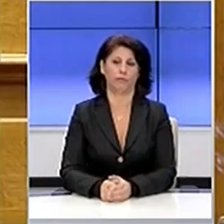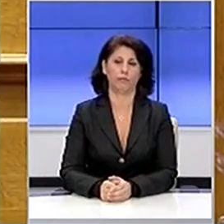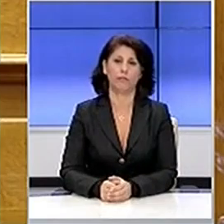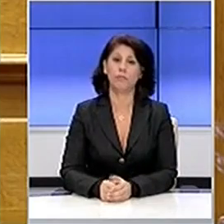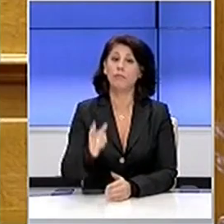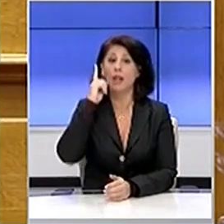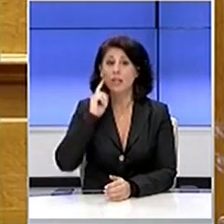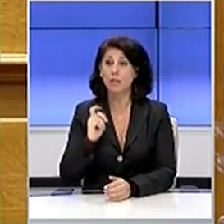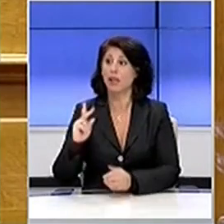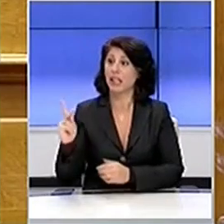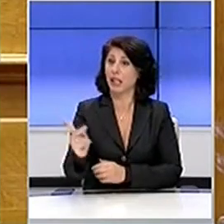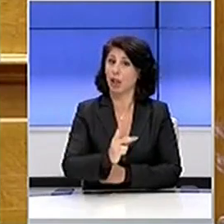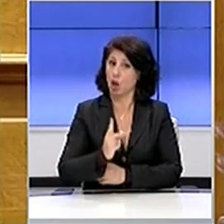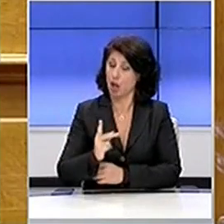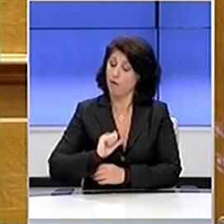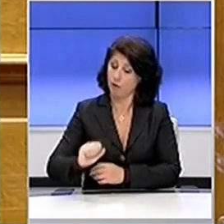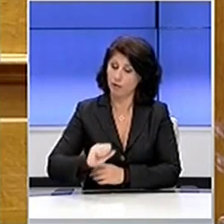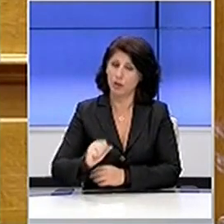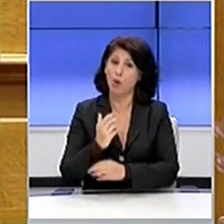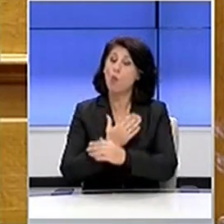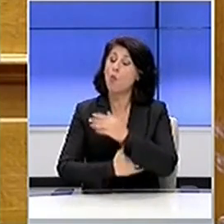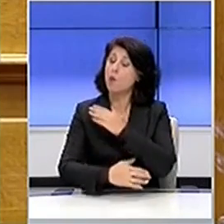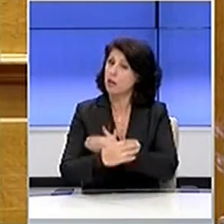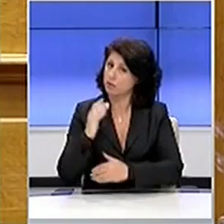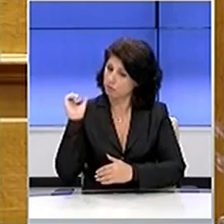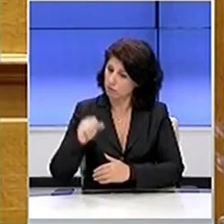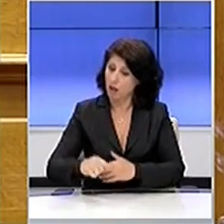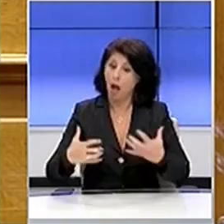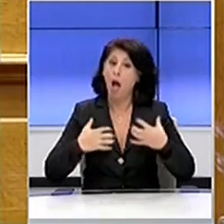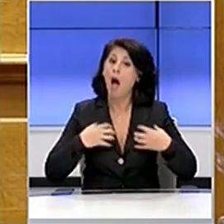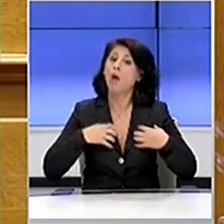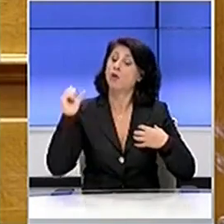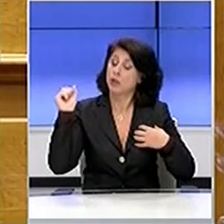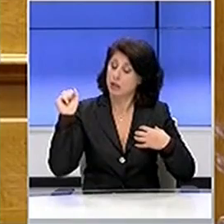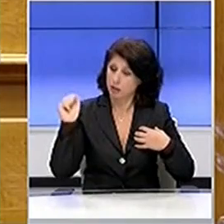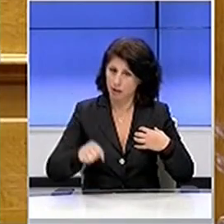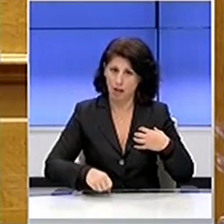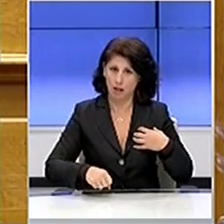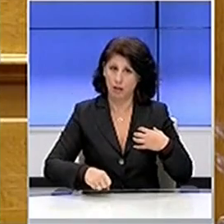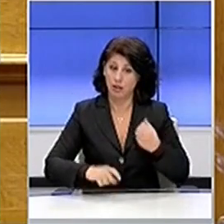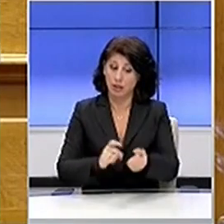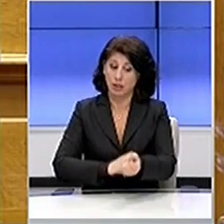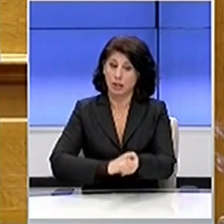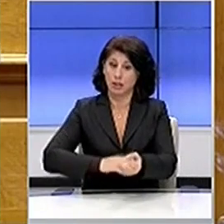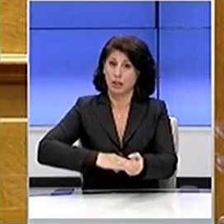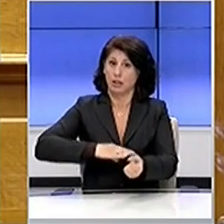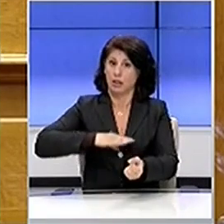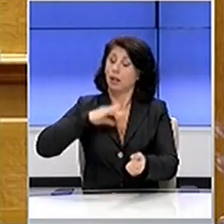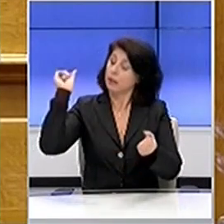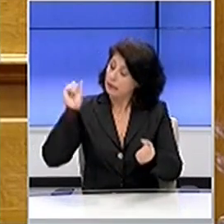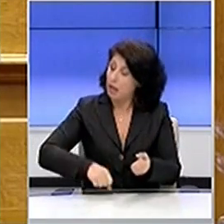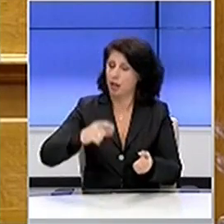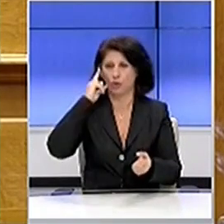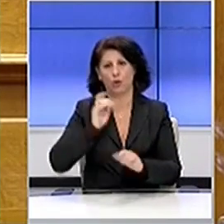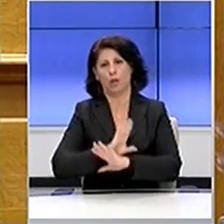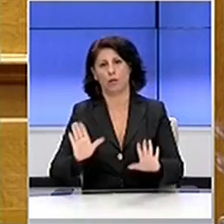η κοινωνία είναι φοβισμένη, κουρασμένη, αγχωμένη, αγανακτισμένη. Και η